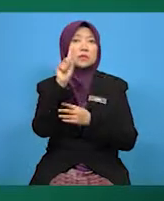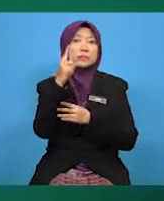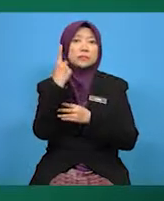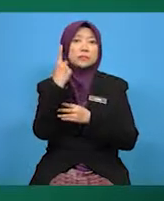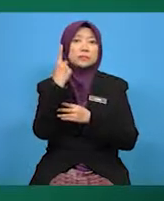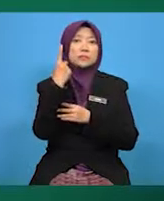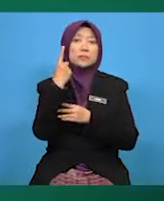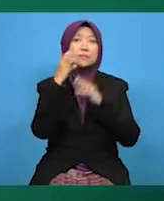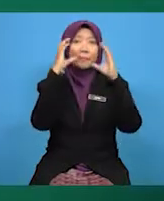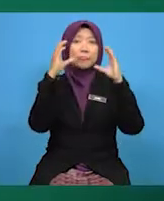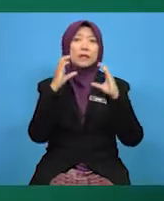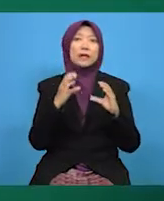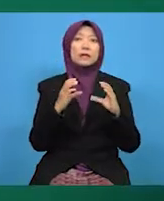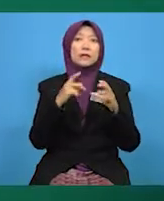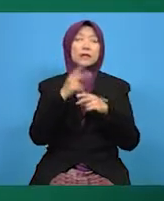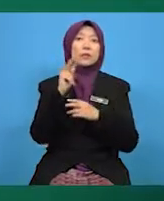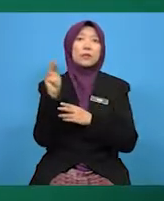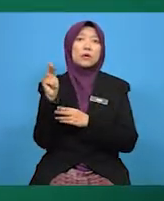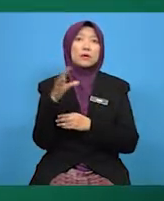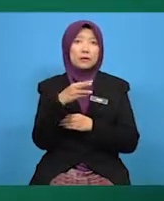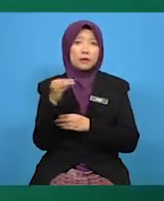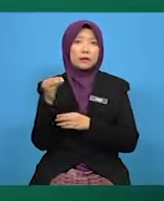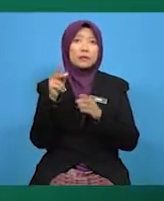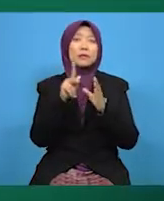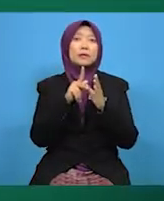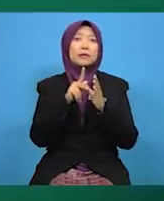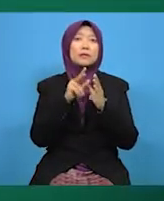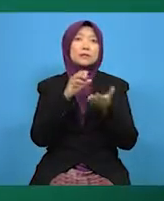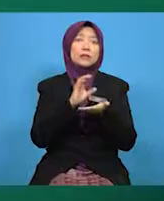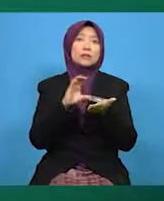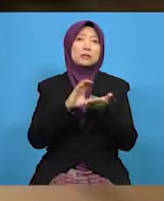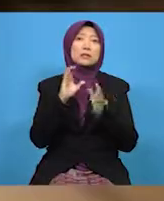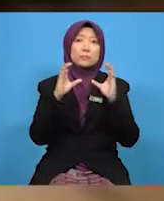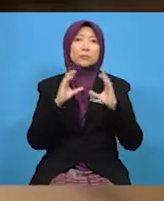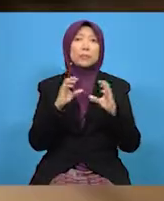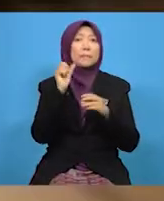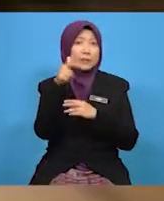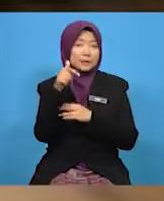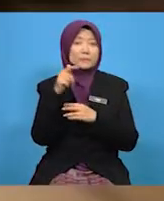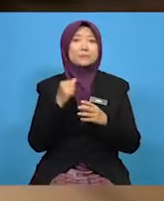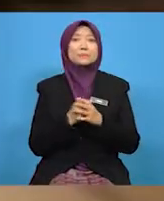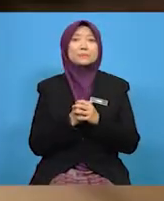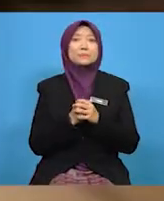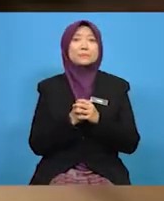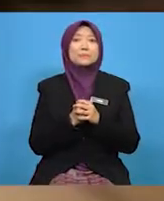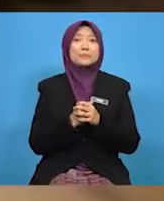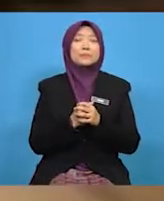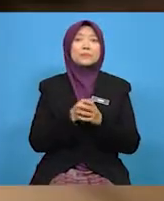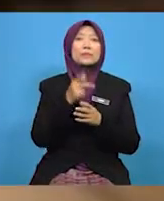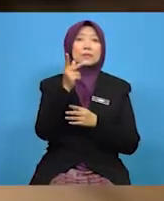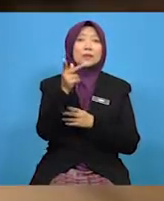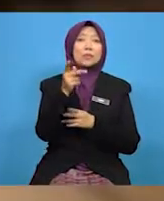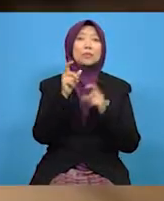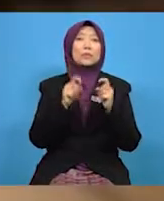iaitu kaedah keluaran dan kaedah perbelanjaan. Terlebih dahulu, kamu